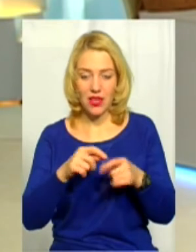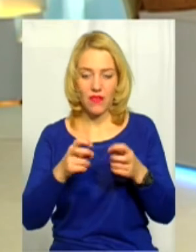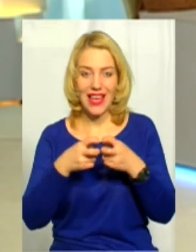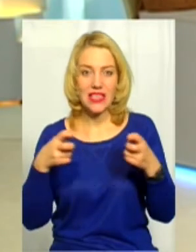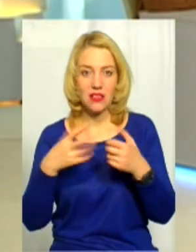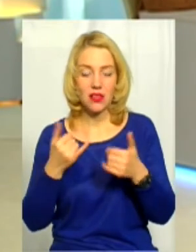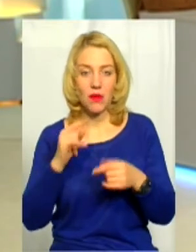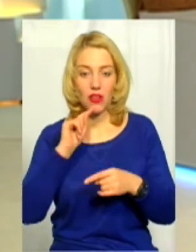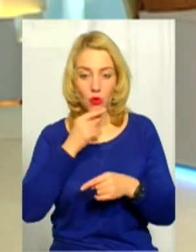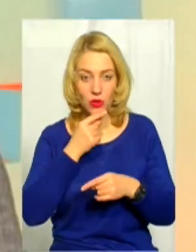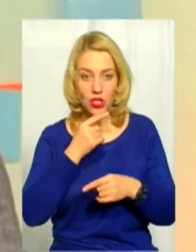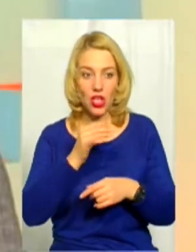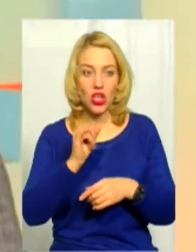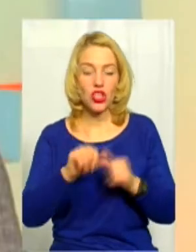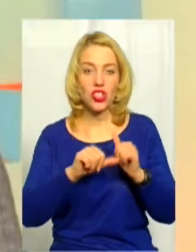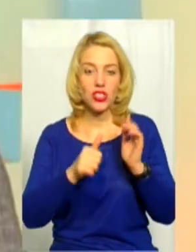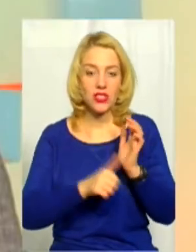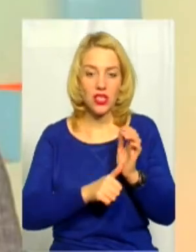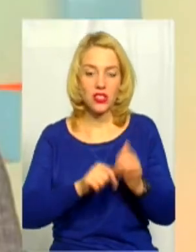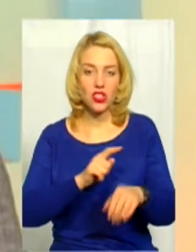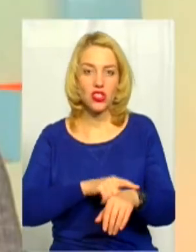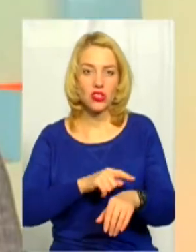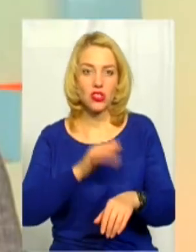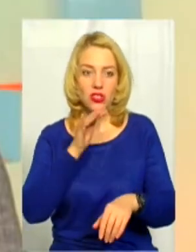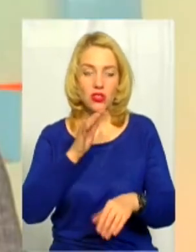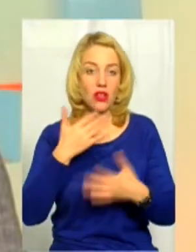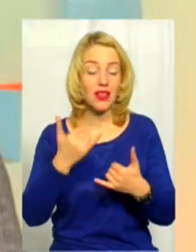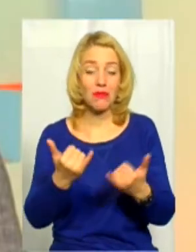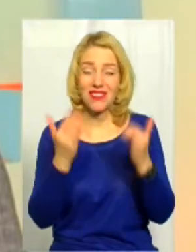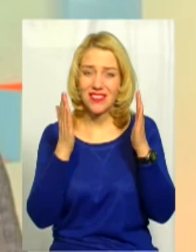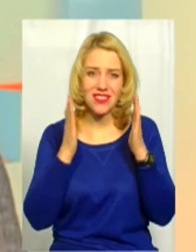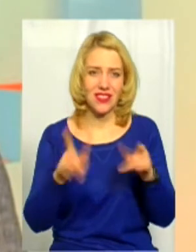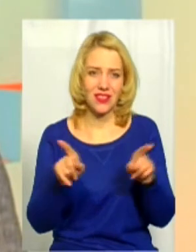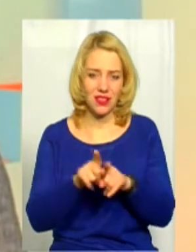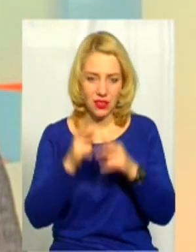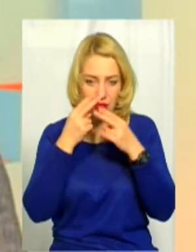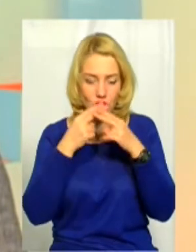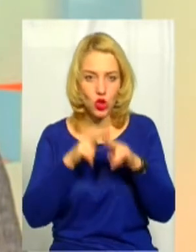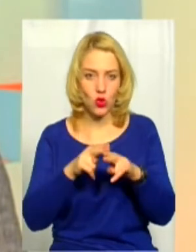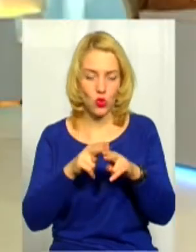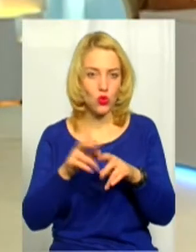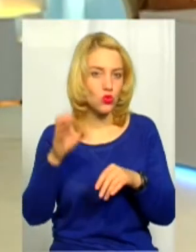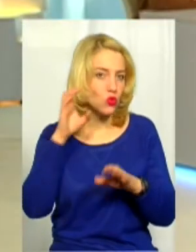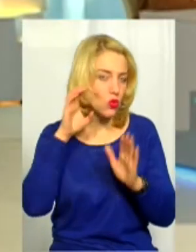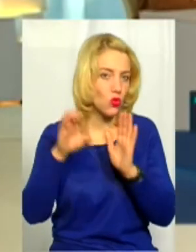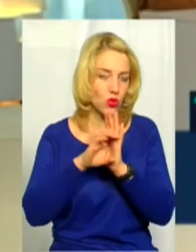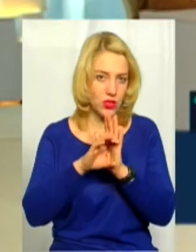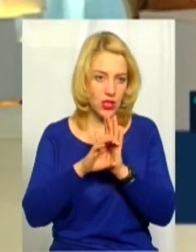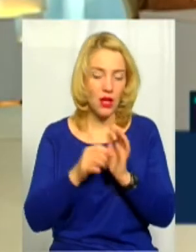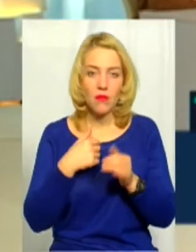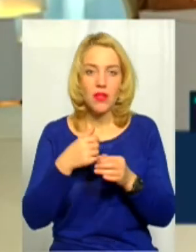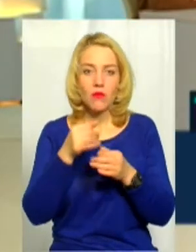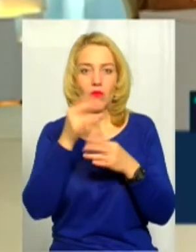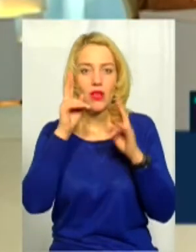часу. Тепер вони тільки ось так всі шиють, всі вже шиють по її моделі і так далі. Ми інколи не вміємо слухатись тих людей, до яких просто ставимося як до